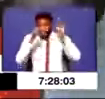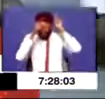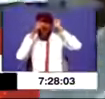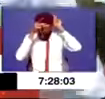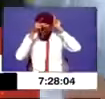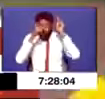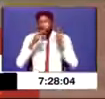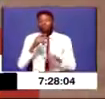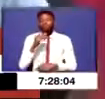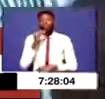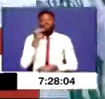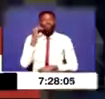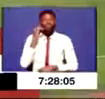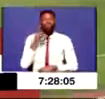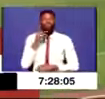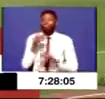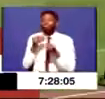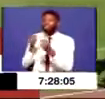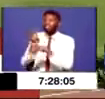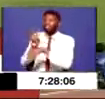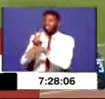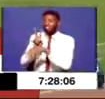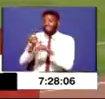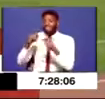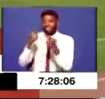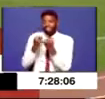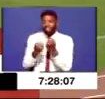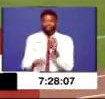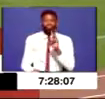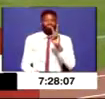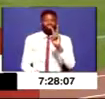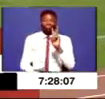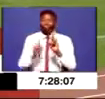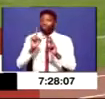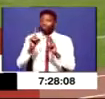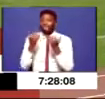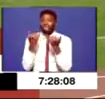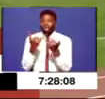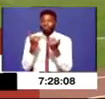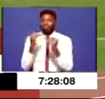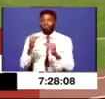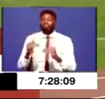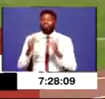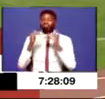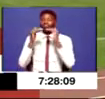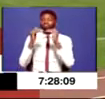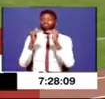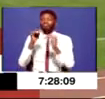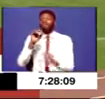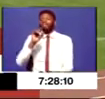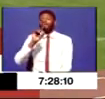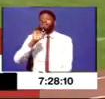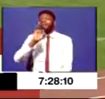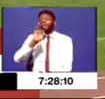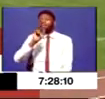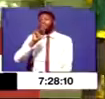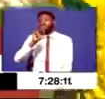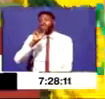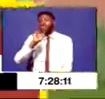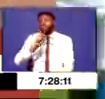kwa mbili na kuchupa kileleni mwa msimamo wa ligi kuu ya FKF. Katika mechi nyingine, Kariobangi